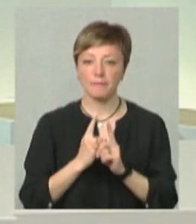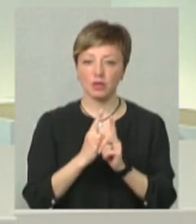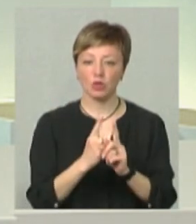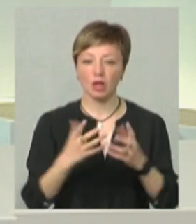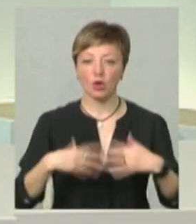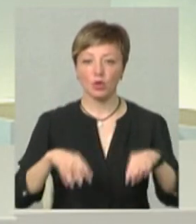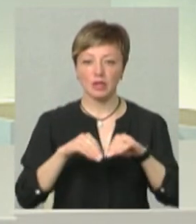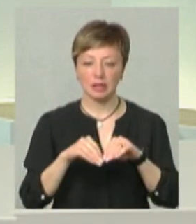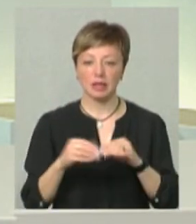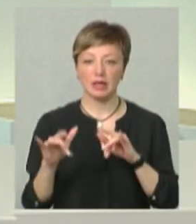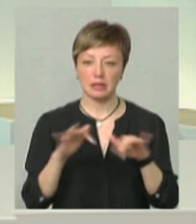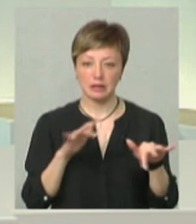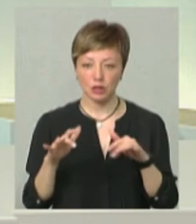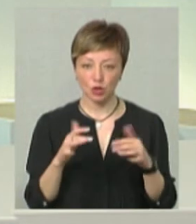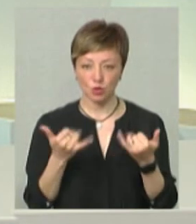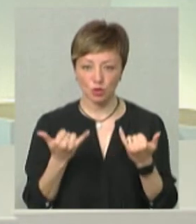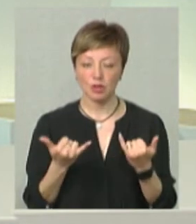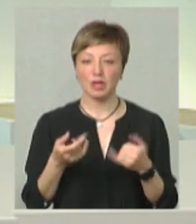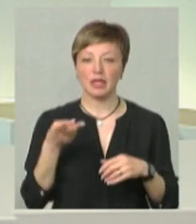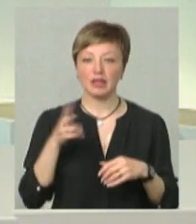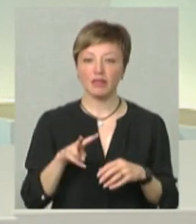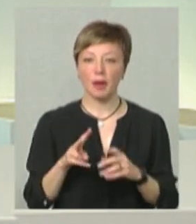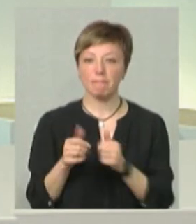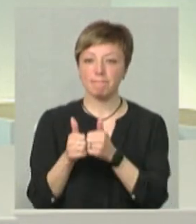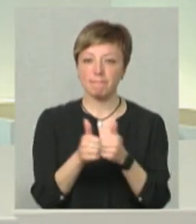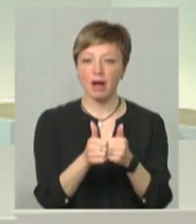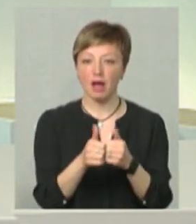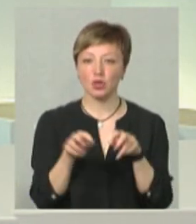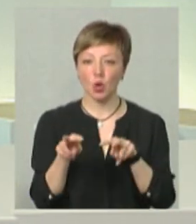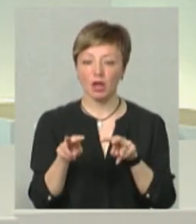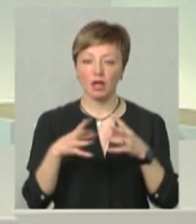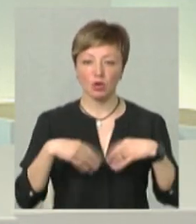родина діюча, дві патронатні родини